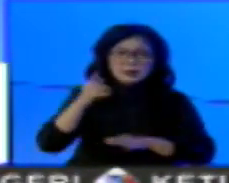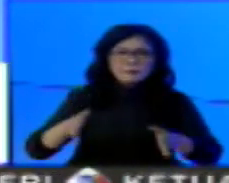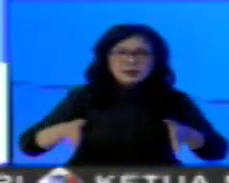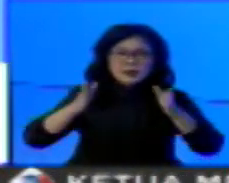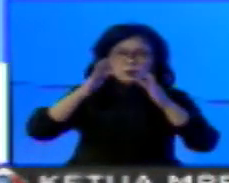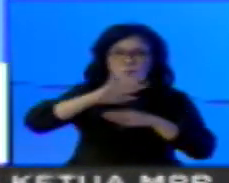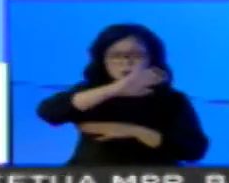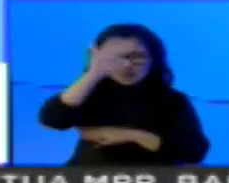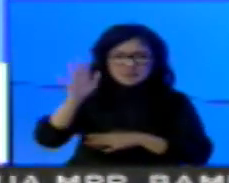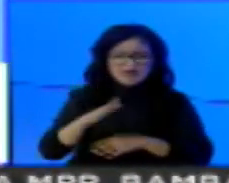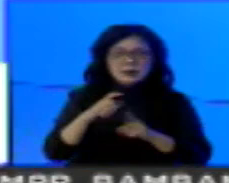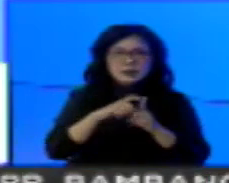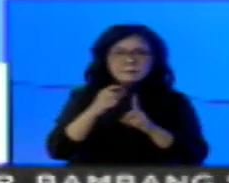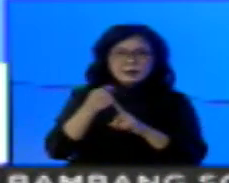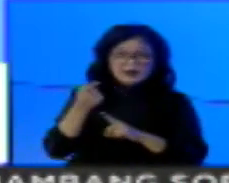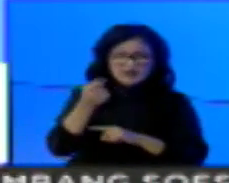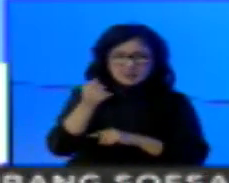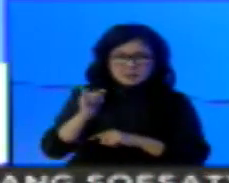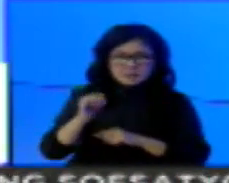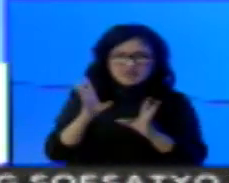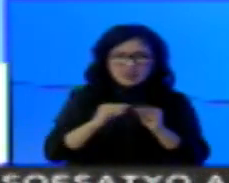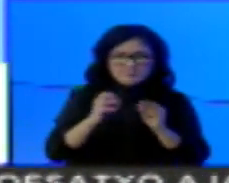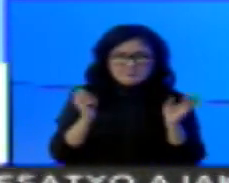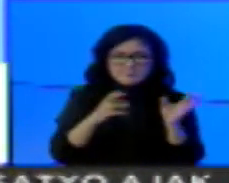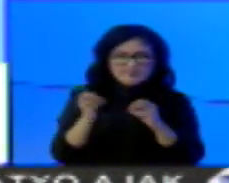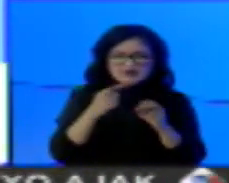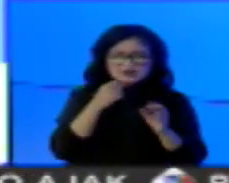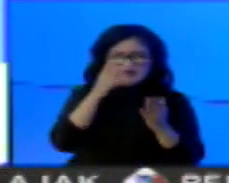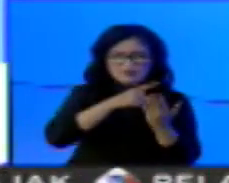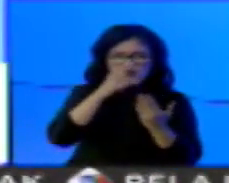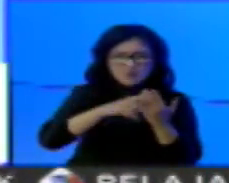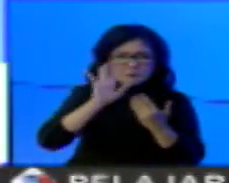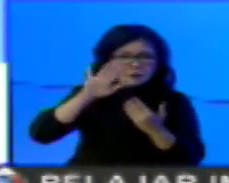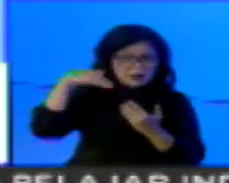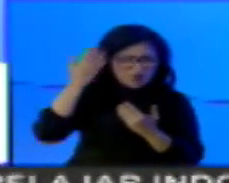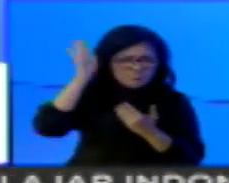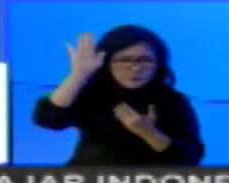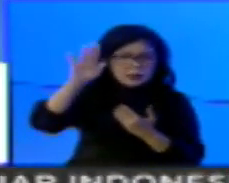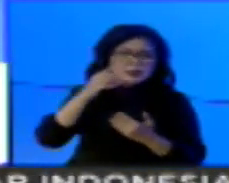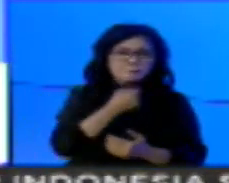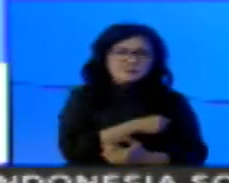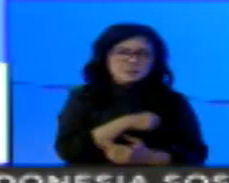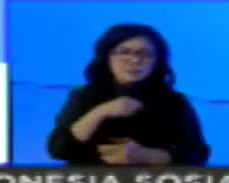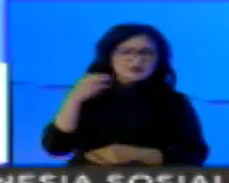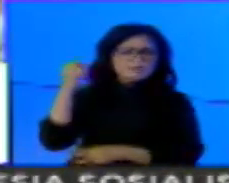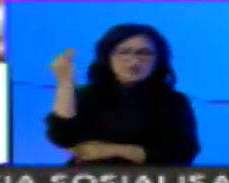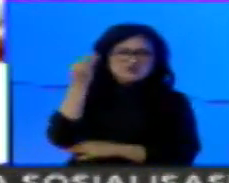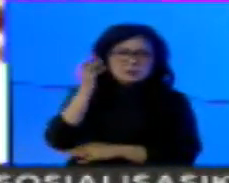DPR RI. Rapat membahas program kerja 5 tahunan yang diusung Kementerian Pariwisata dan Ekonomi Kreatif.